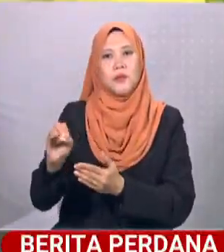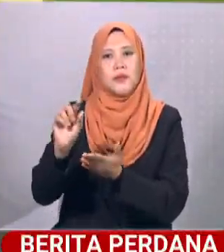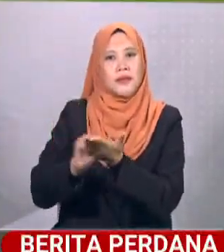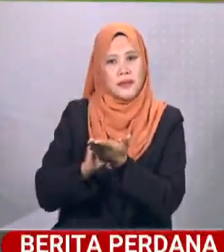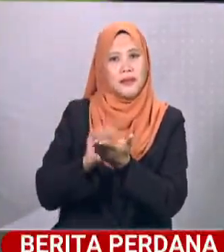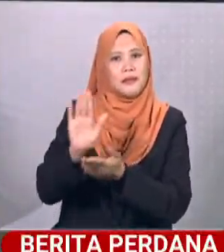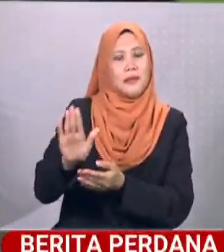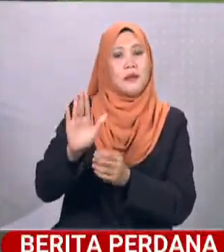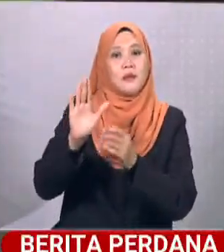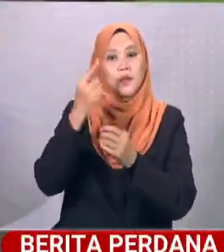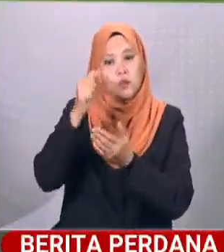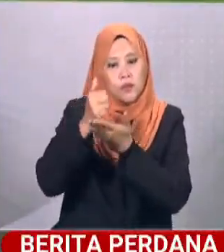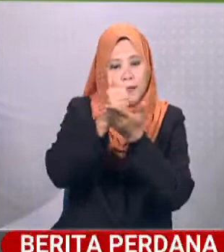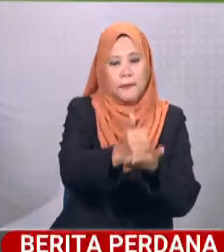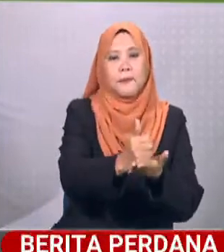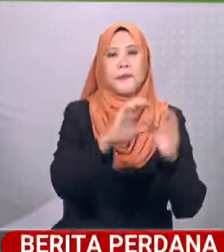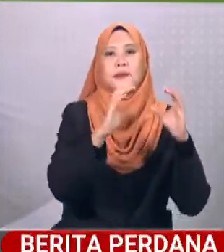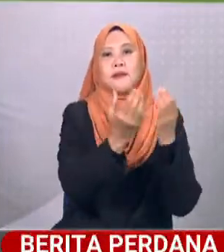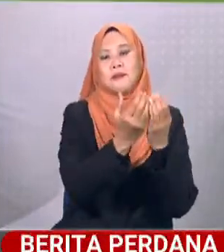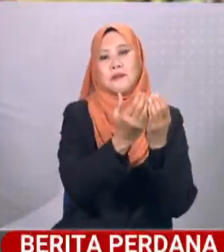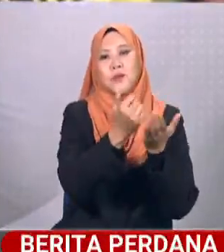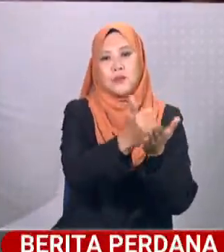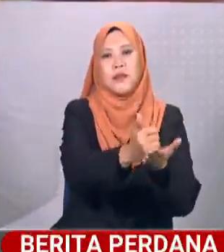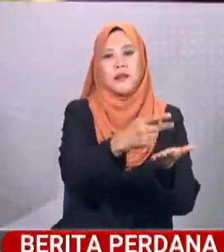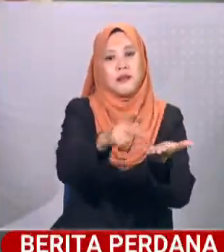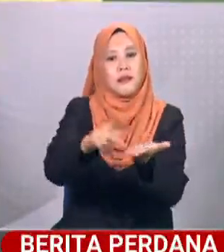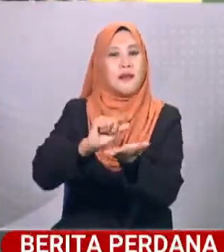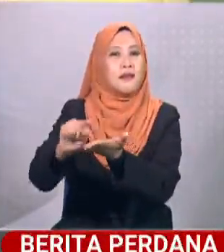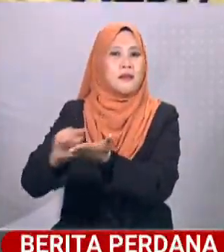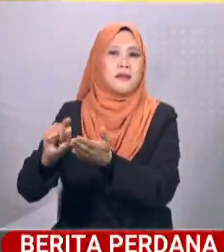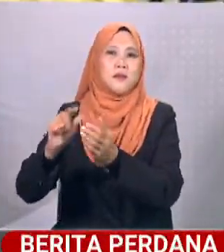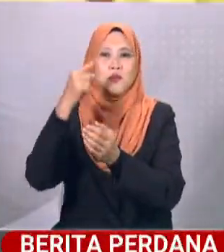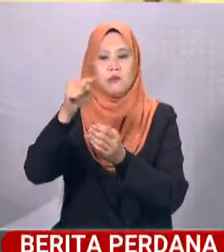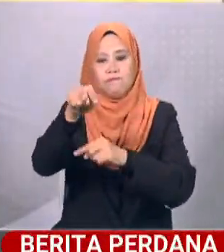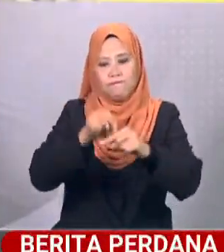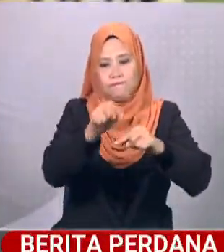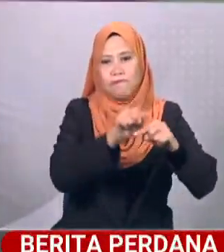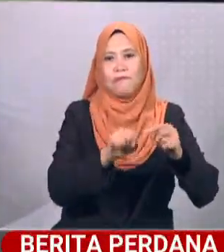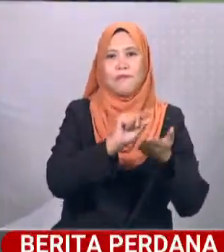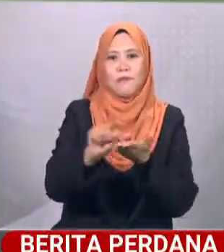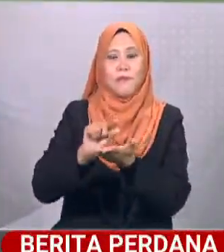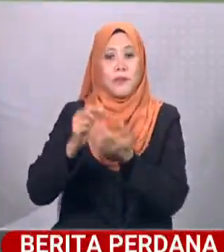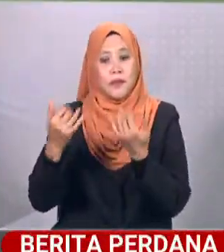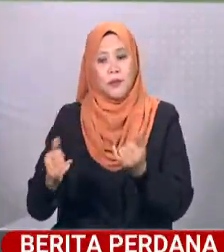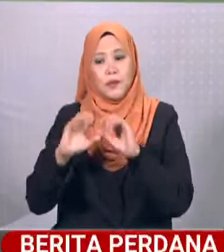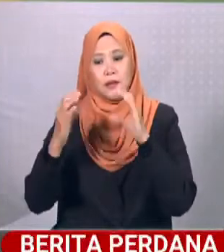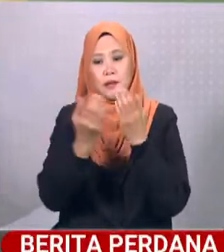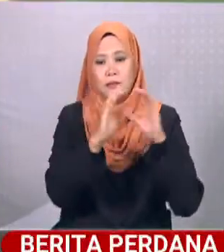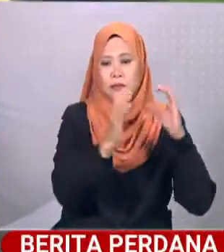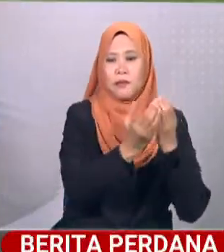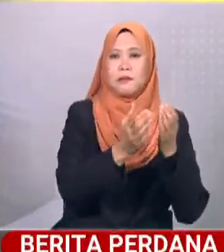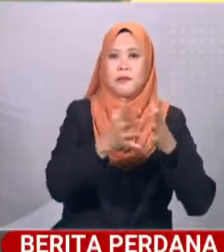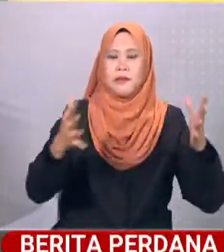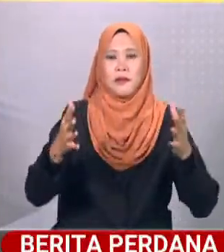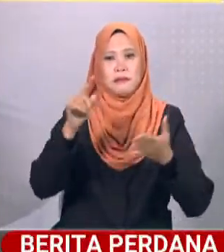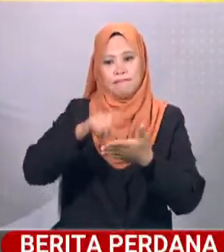mereka bagi membantu klub membayar gaji penuh kepada rakan-rakan sekerja lain. Sebelum ini, pemain klub-klub besar Eropah menerima